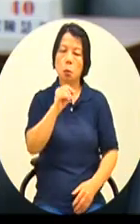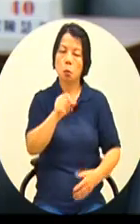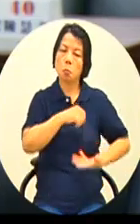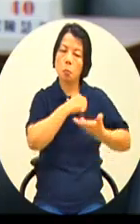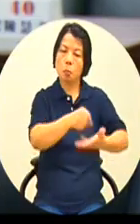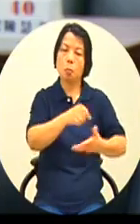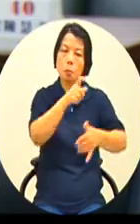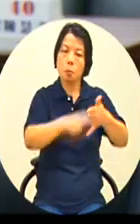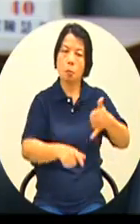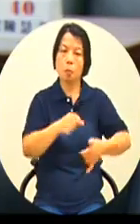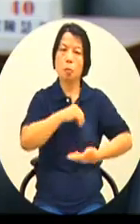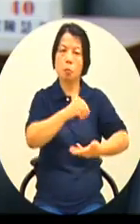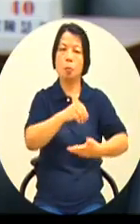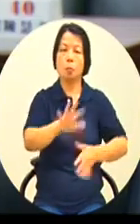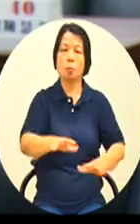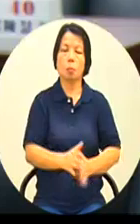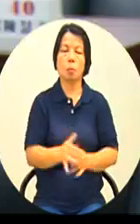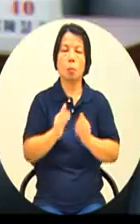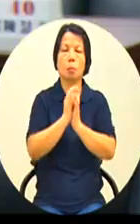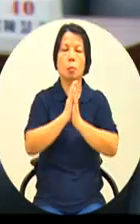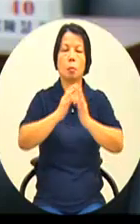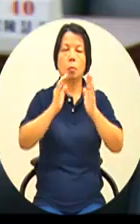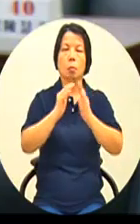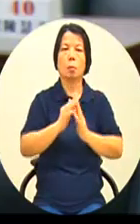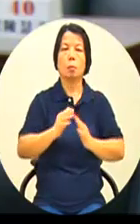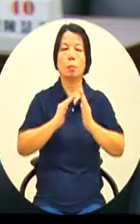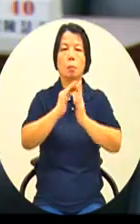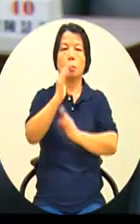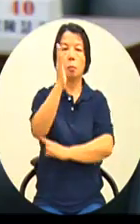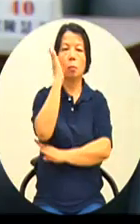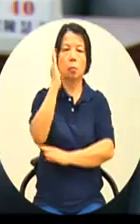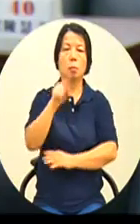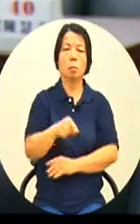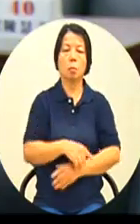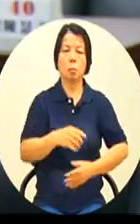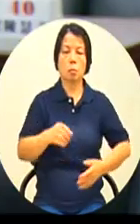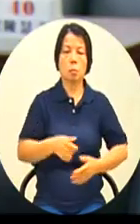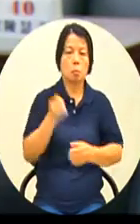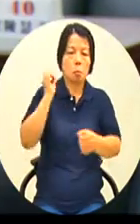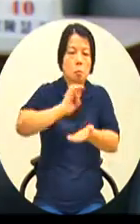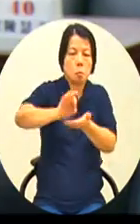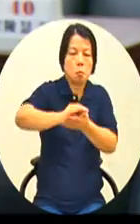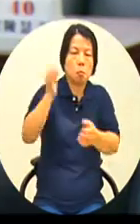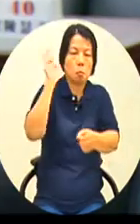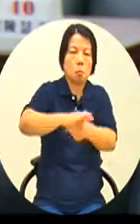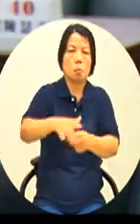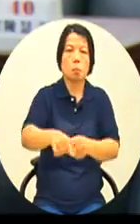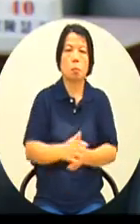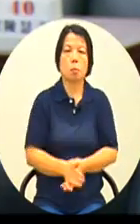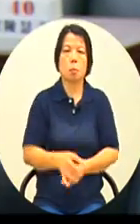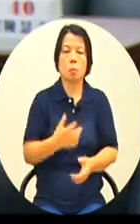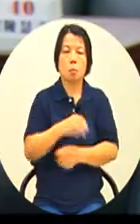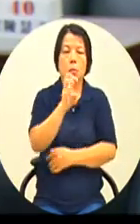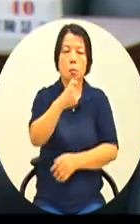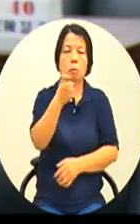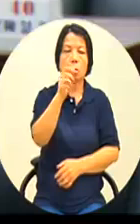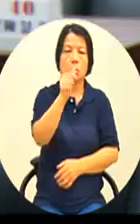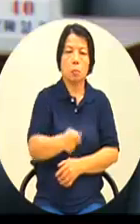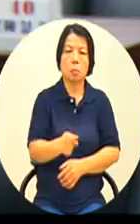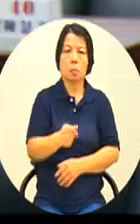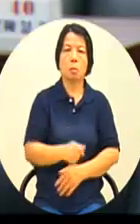啊，拜托咱市府去变较侪钱的，哈、啊，爱当把产值又甲一当最起码爱30亿，好